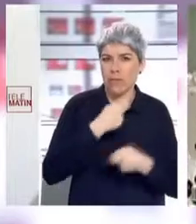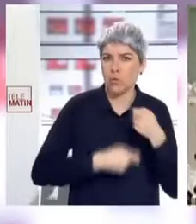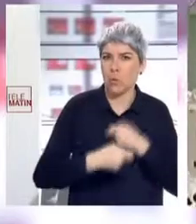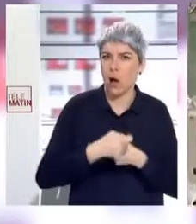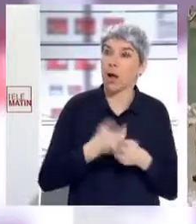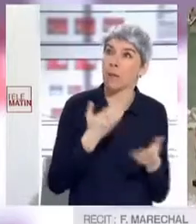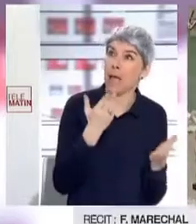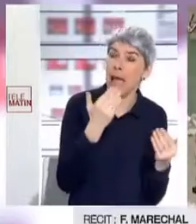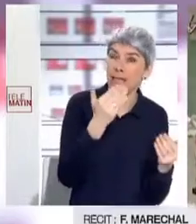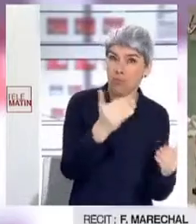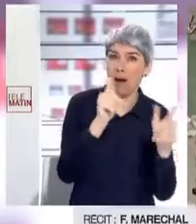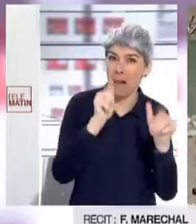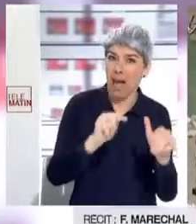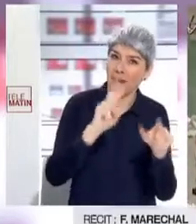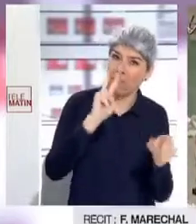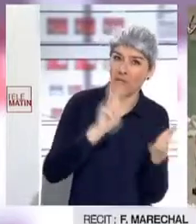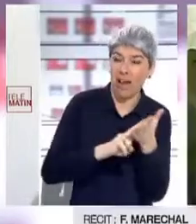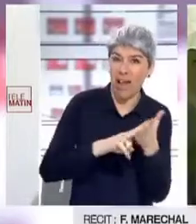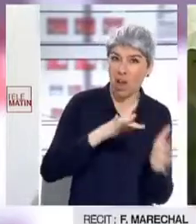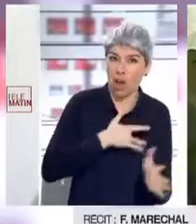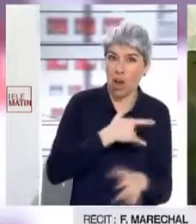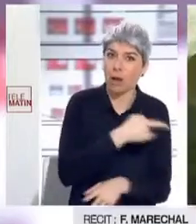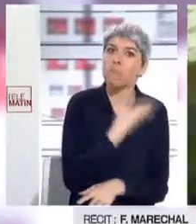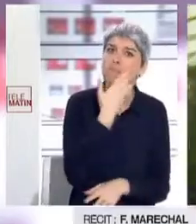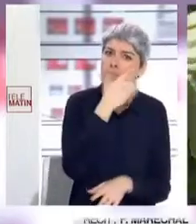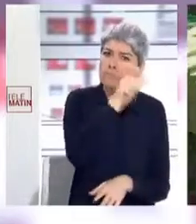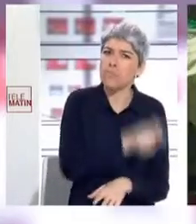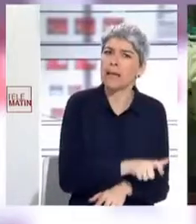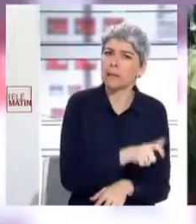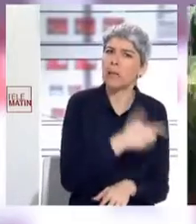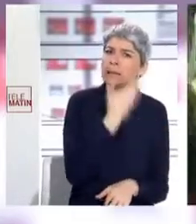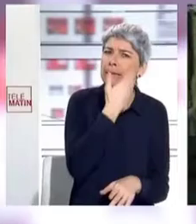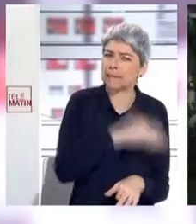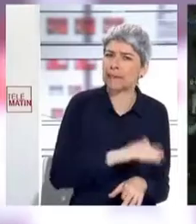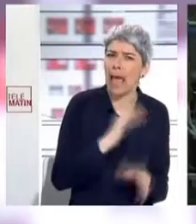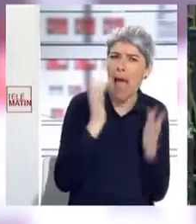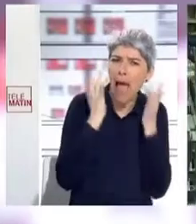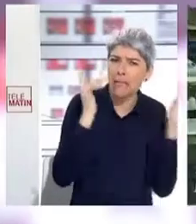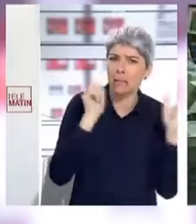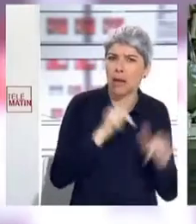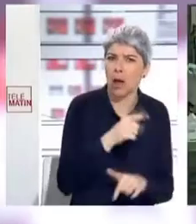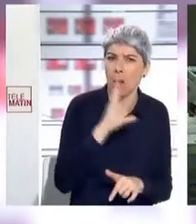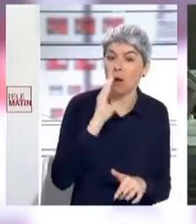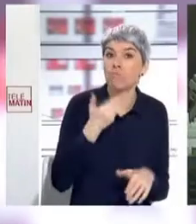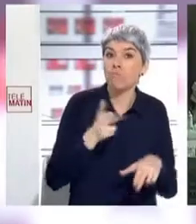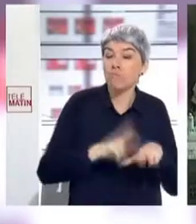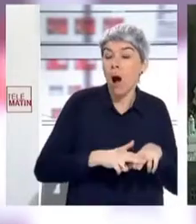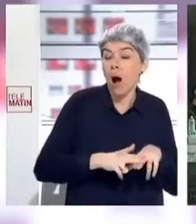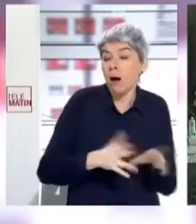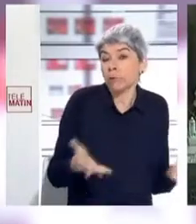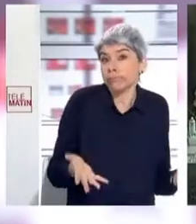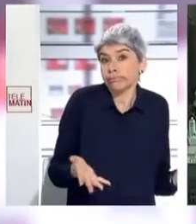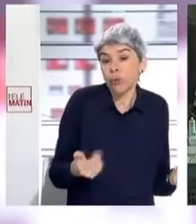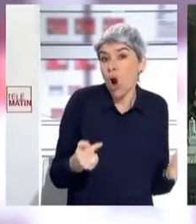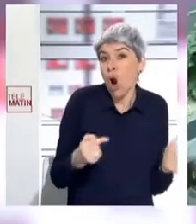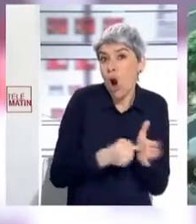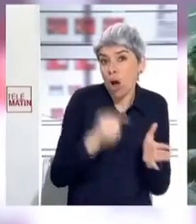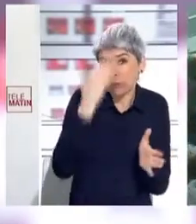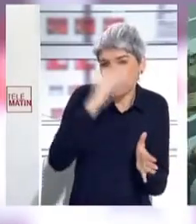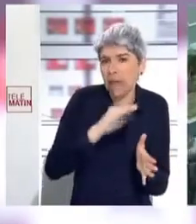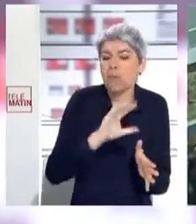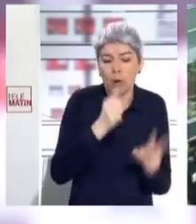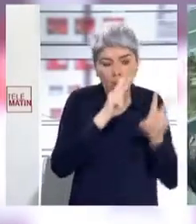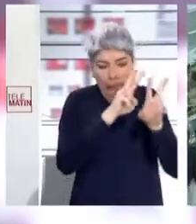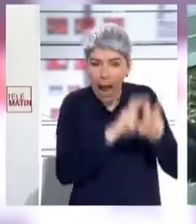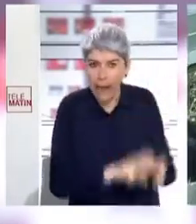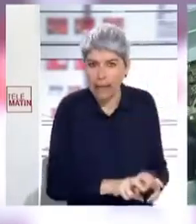l'attente d'une greffe. Le malade était conscient du caractère expérimental de l'opération. Les causes de son décès ne pourront être connues qu'après analyse des